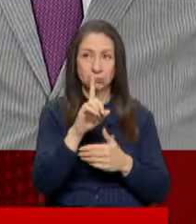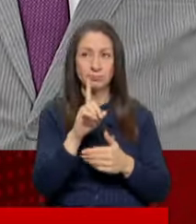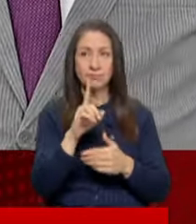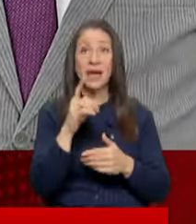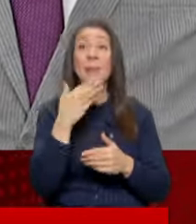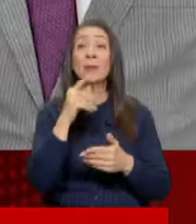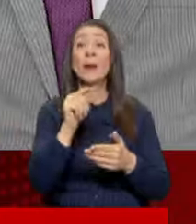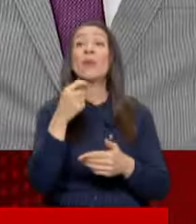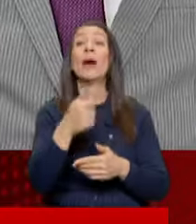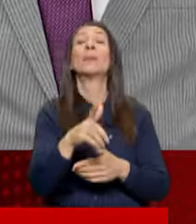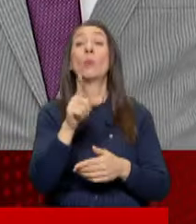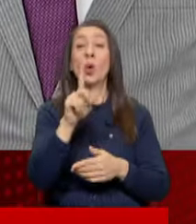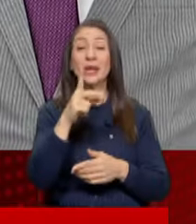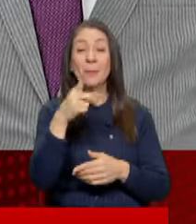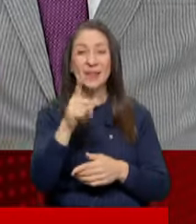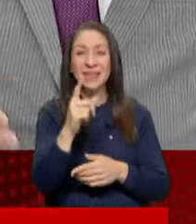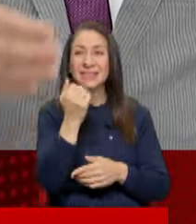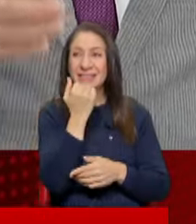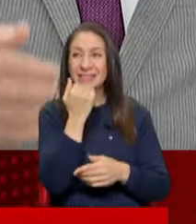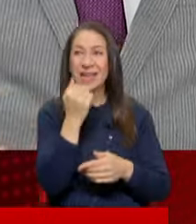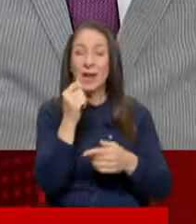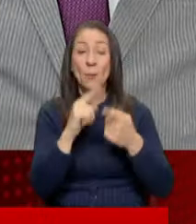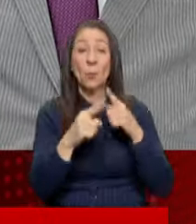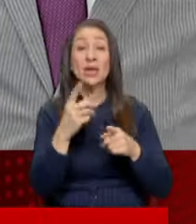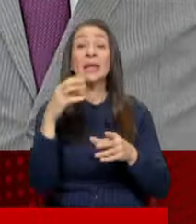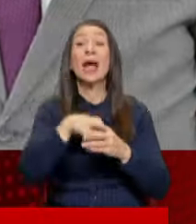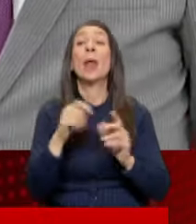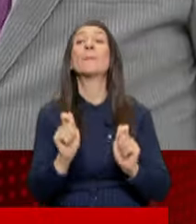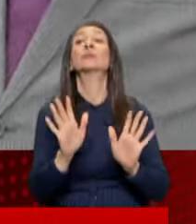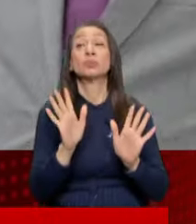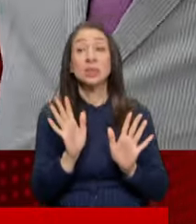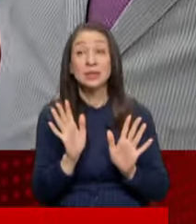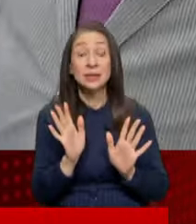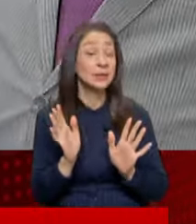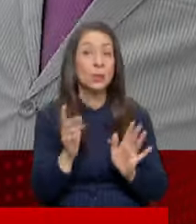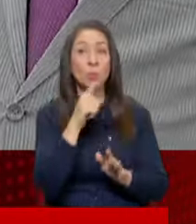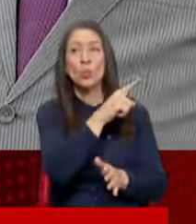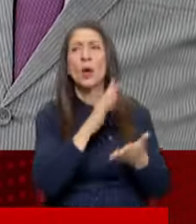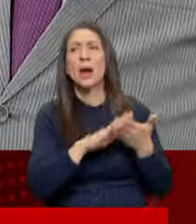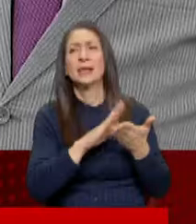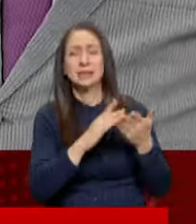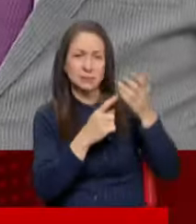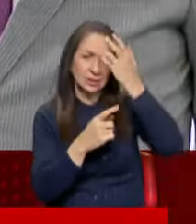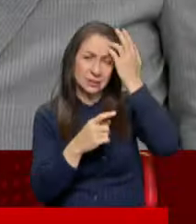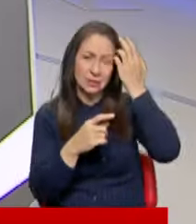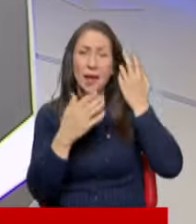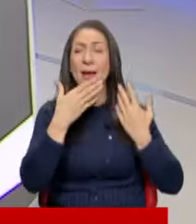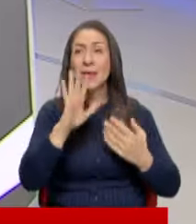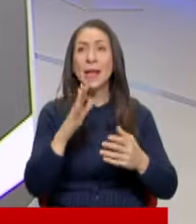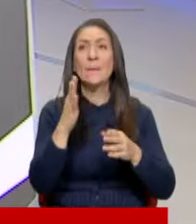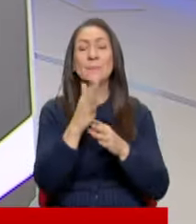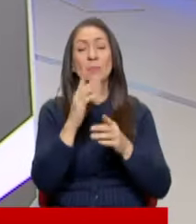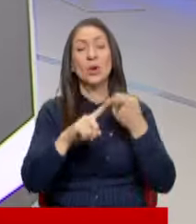memura vermeyen bu 12.000 lir seyyanen siyasete malzem etmiş olmadılar mı şimdi bu arkadaşımız emekliler siyasete